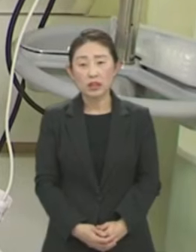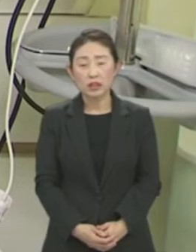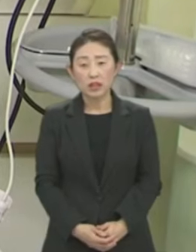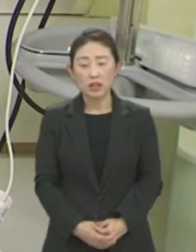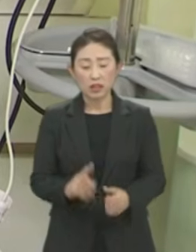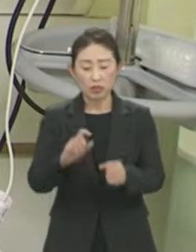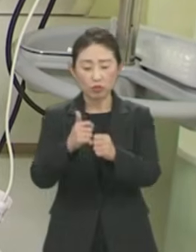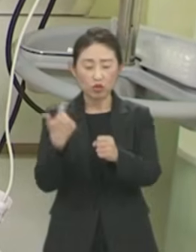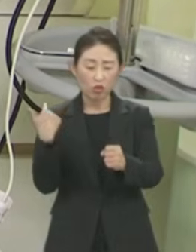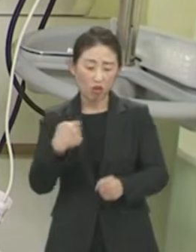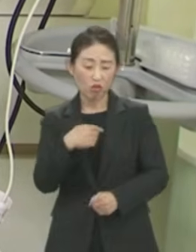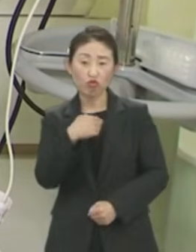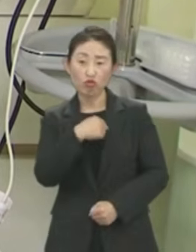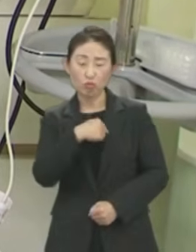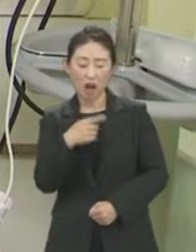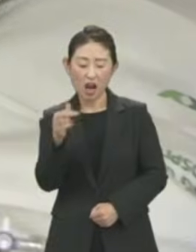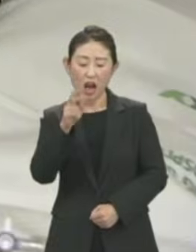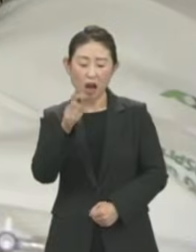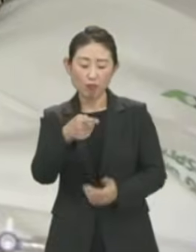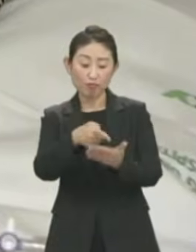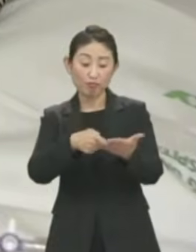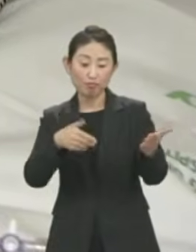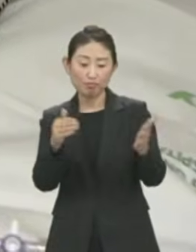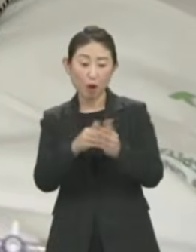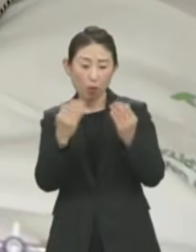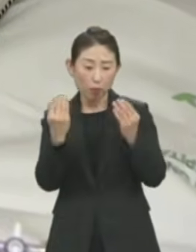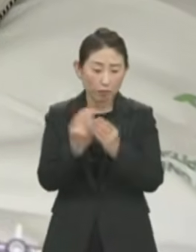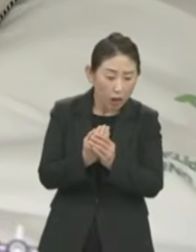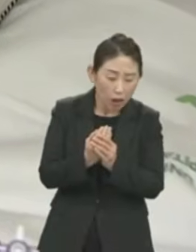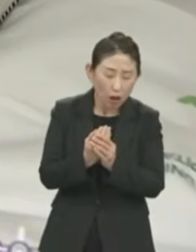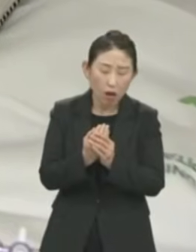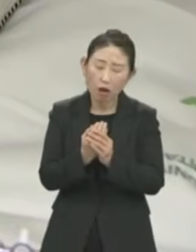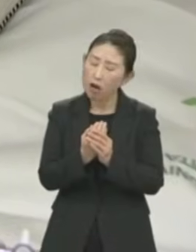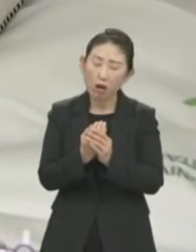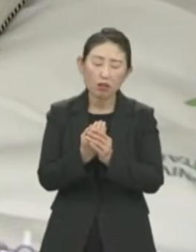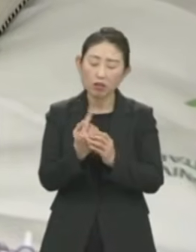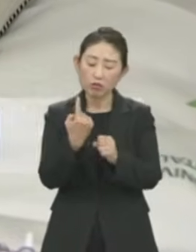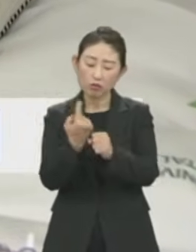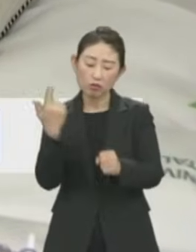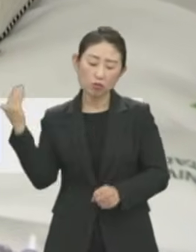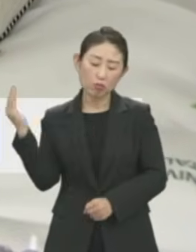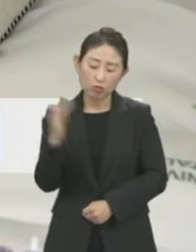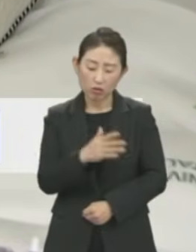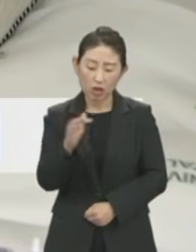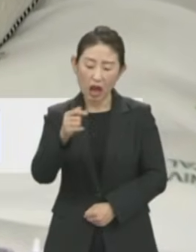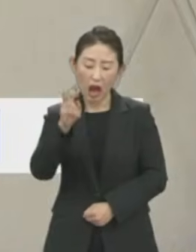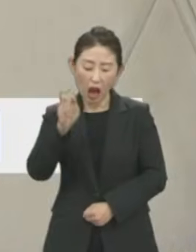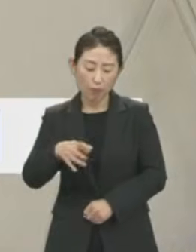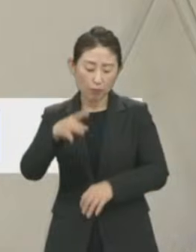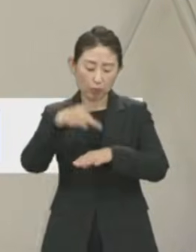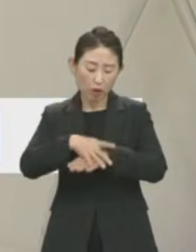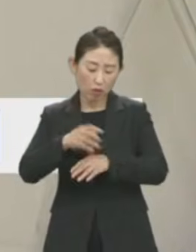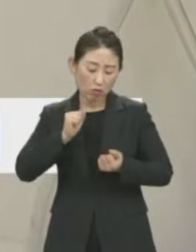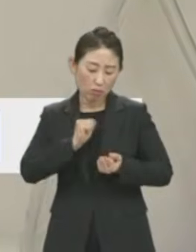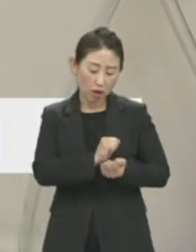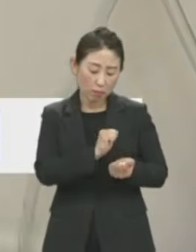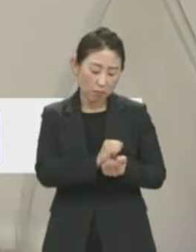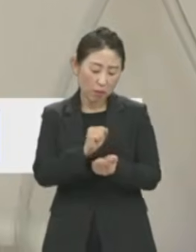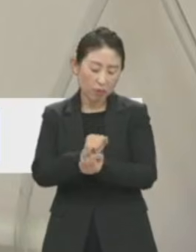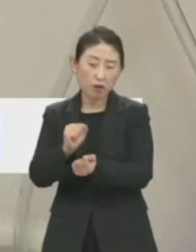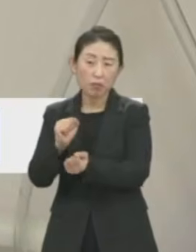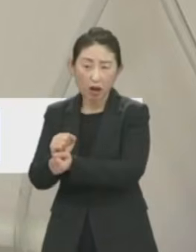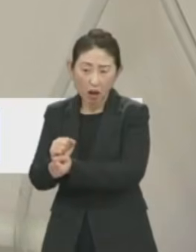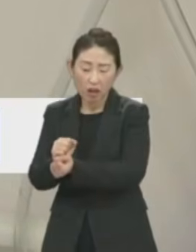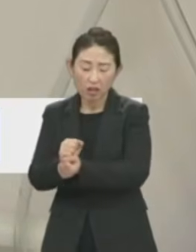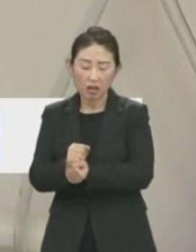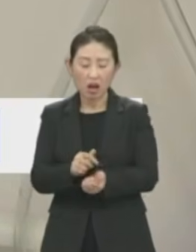16년 전 유방암 수술을 한 뒤 완치된 줄 알았던 아내. 6년 전 암이 뼈로 전이됐다는 사실을 알게 되고 기나긴